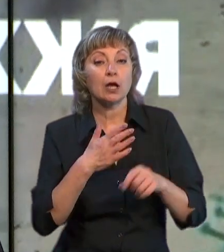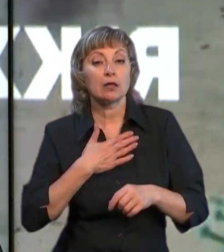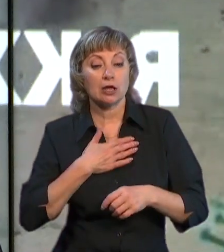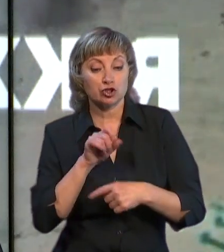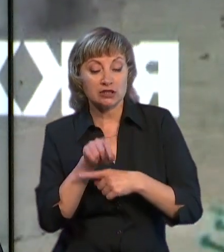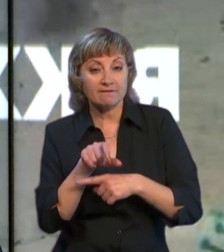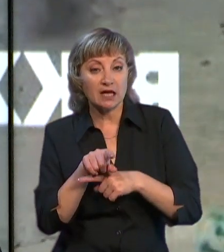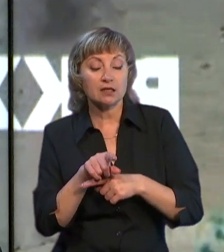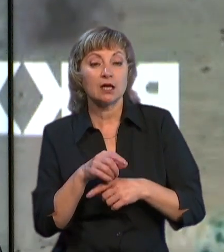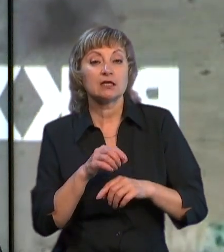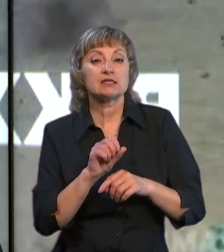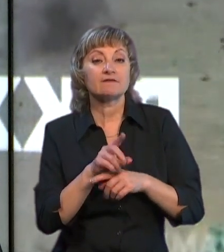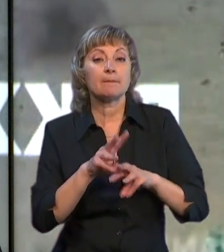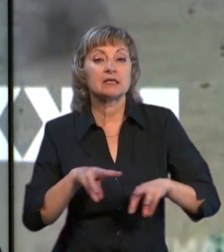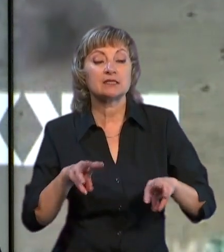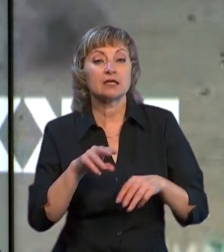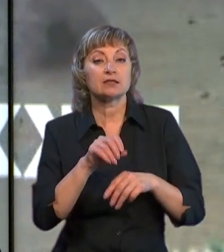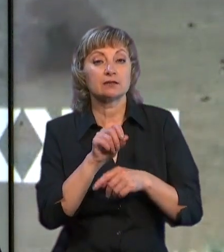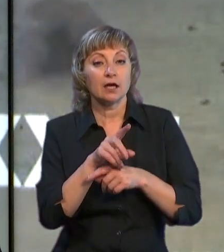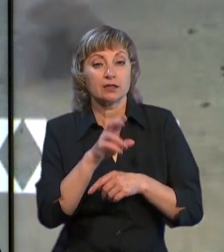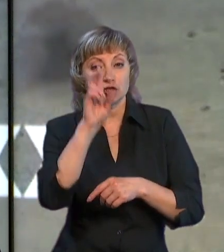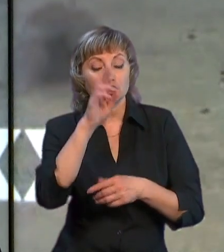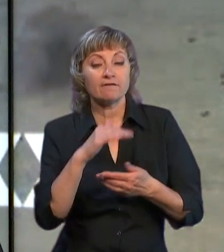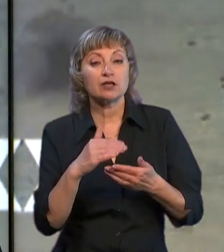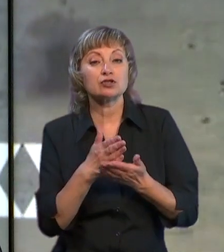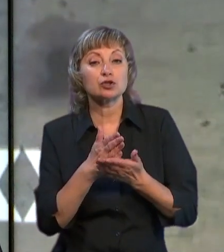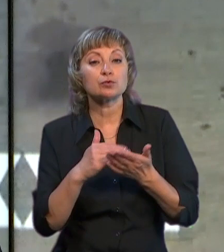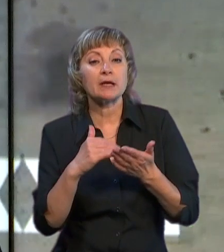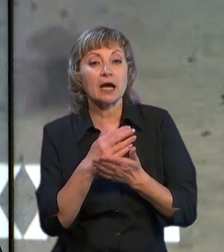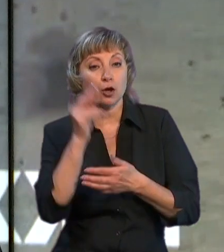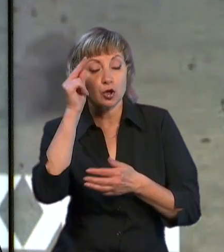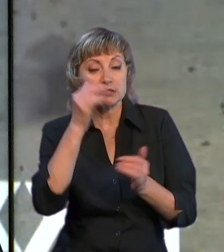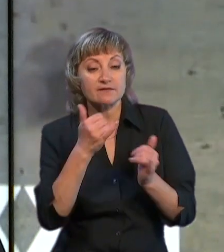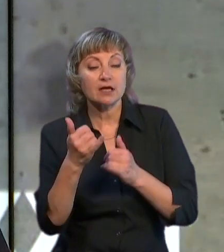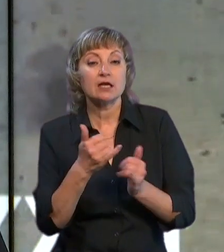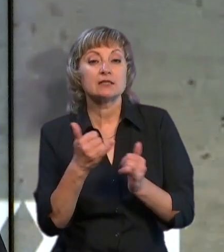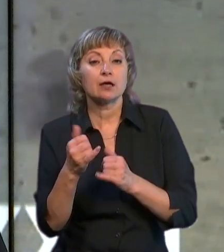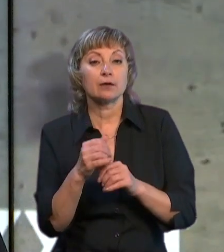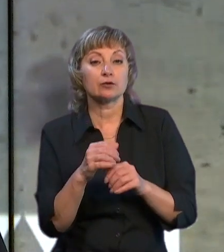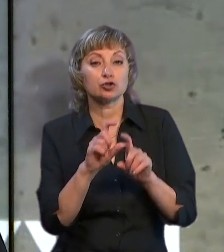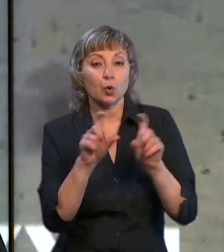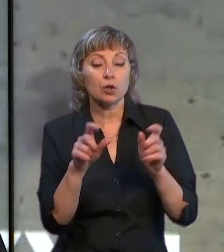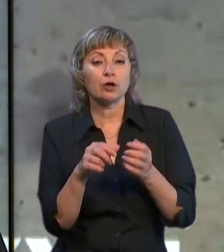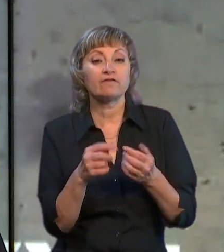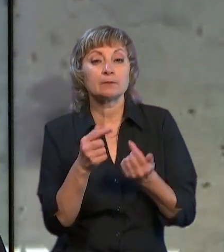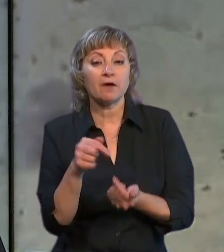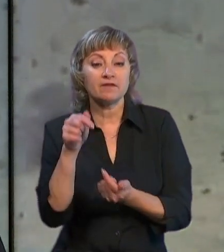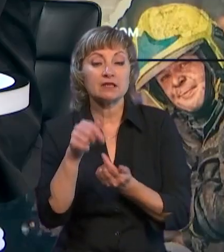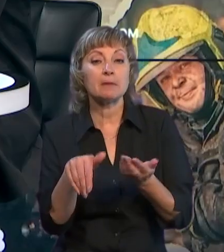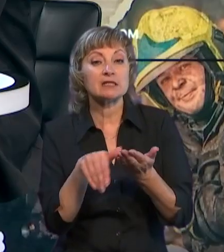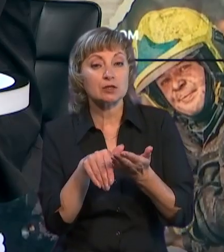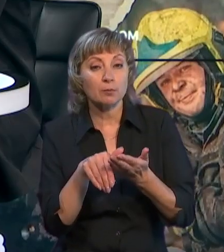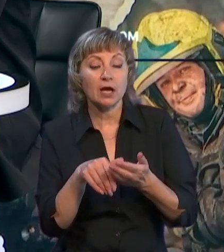завдання, завдання міністерства, завдання Державної служби якості освіти, завдання засновників – забезпечити школи відповідним інструментарієм. Ну, я сподіваюся,